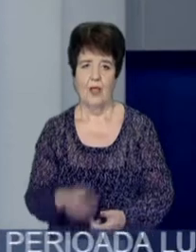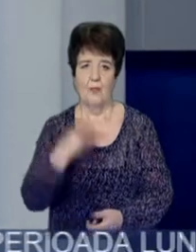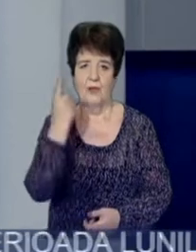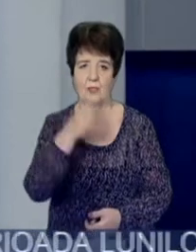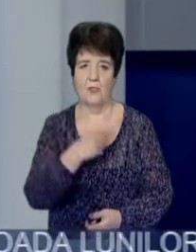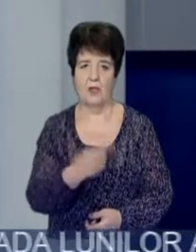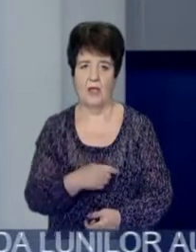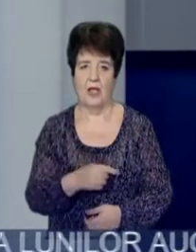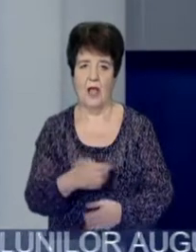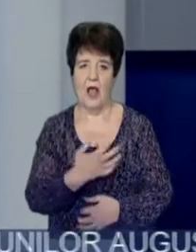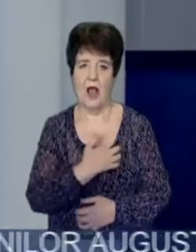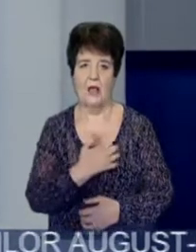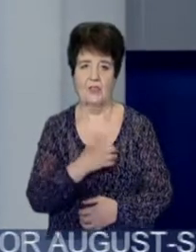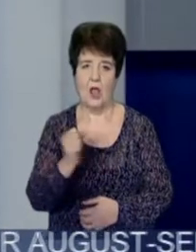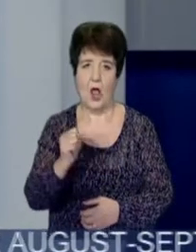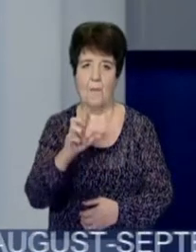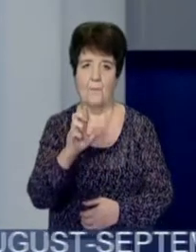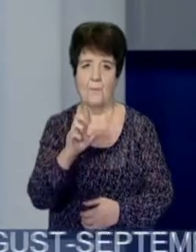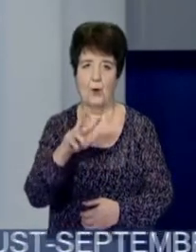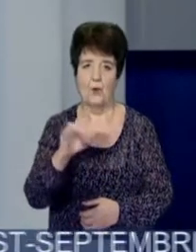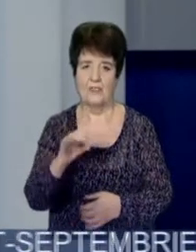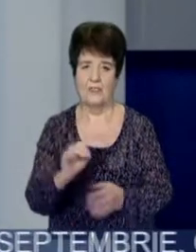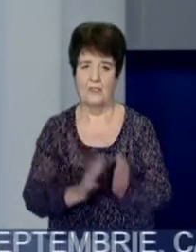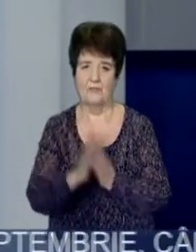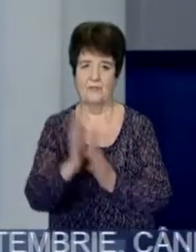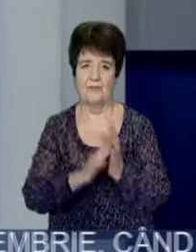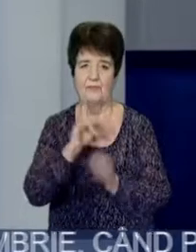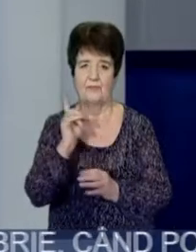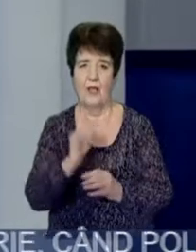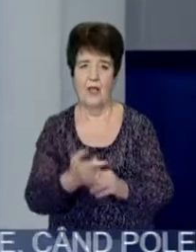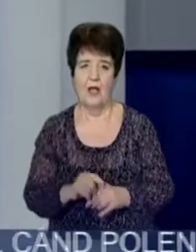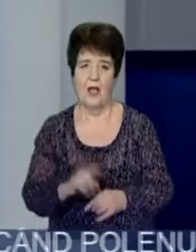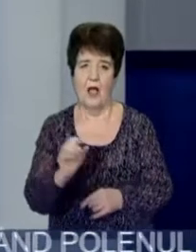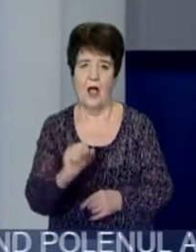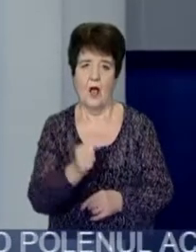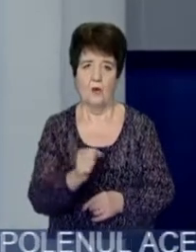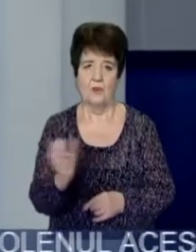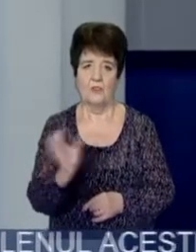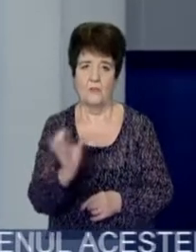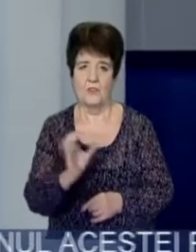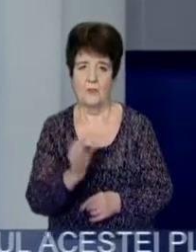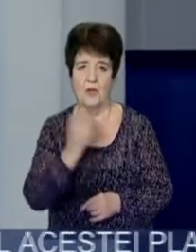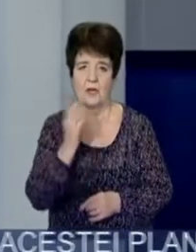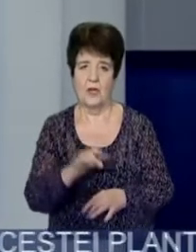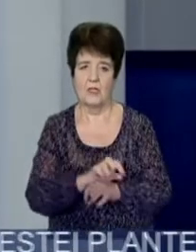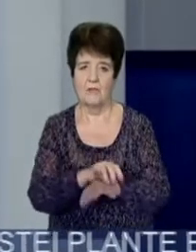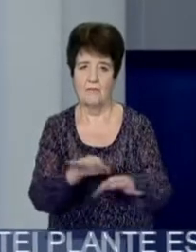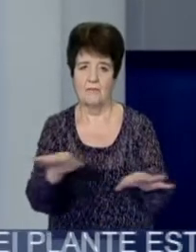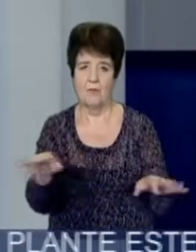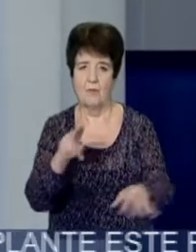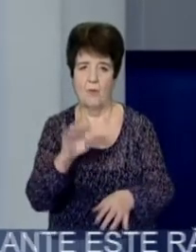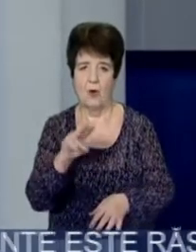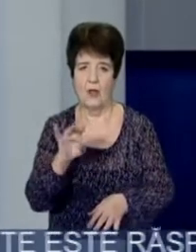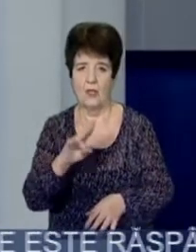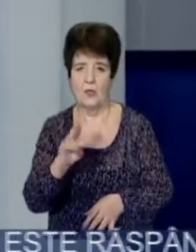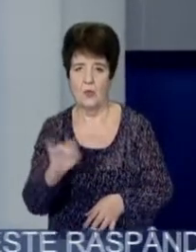Persoanele alergice la ambrozie trăiesc un adevărat coșmar în perioada lunilor august-septembrie, când polenul acestei plante este